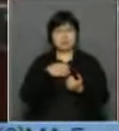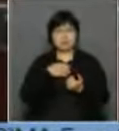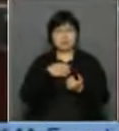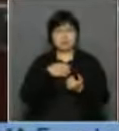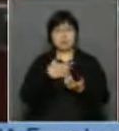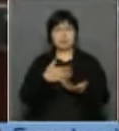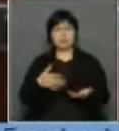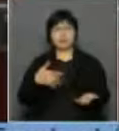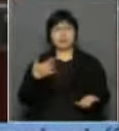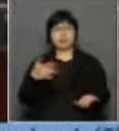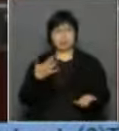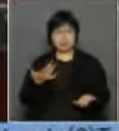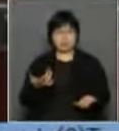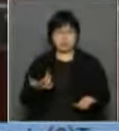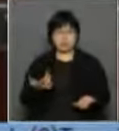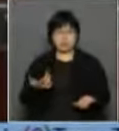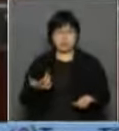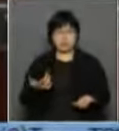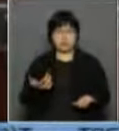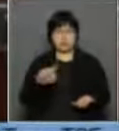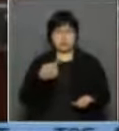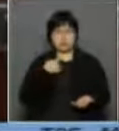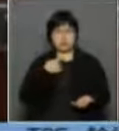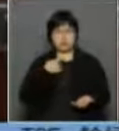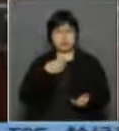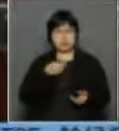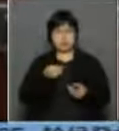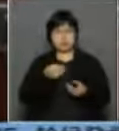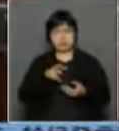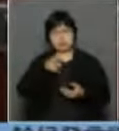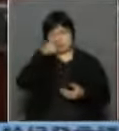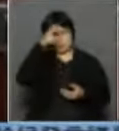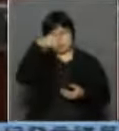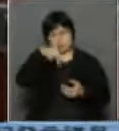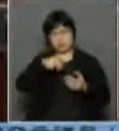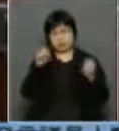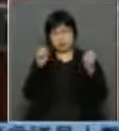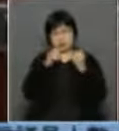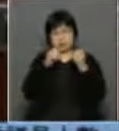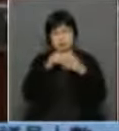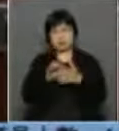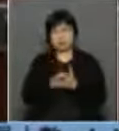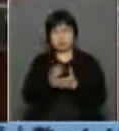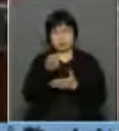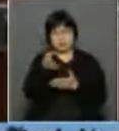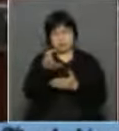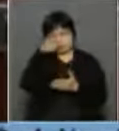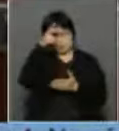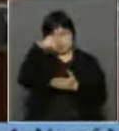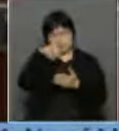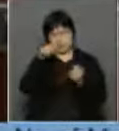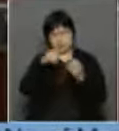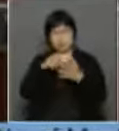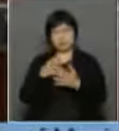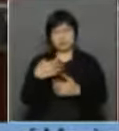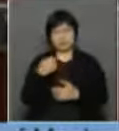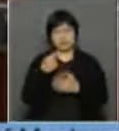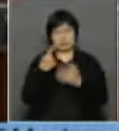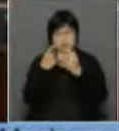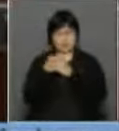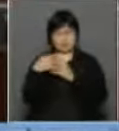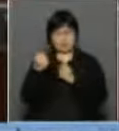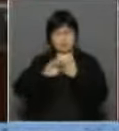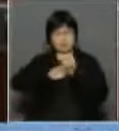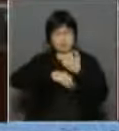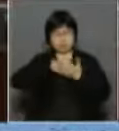冇用，要攞行會向行會索取，用權力及特權條例咧向